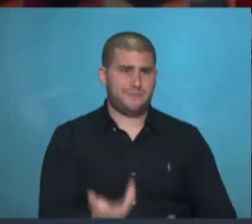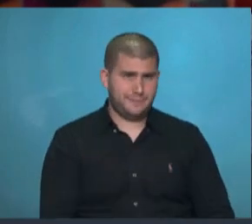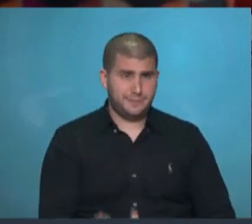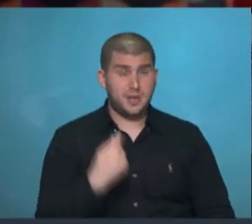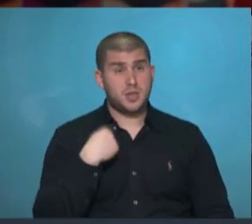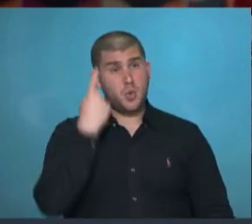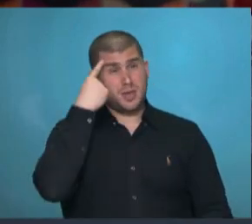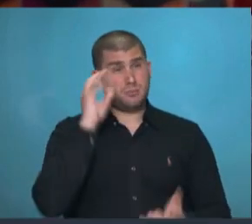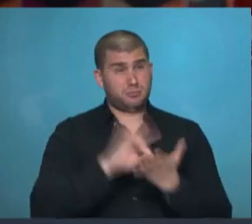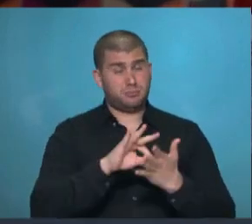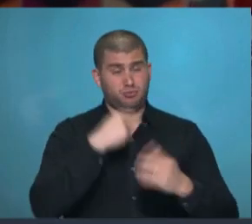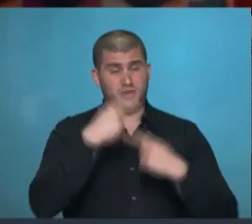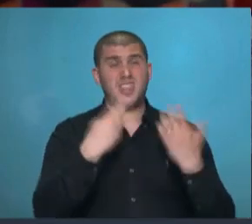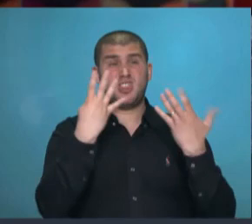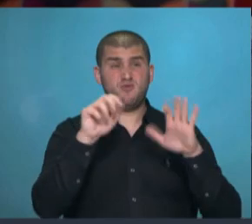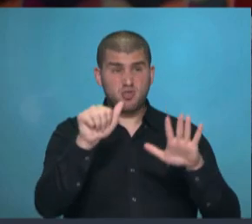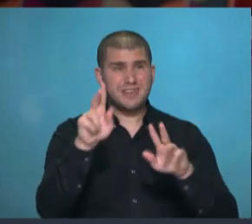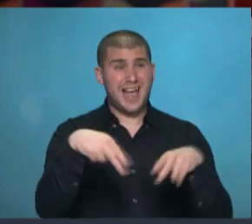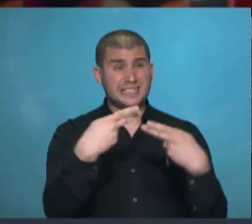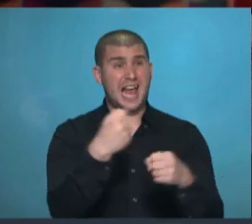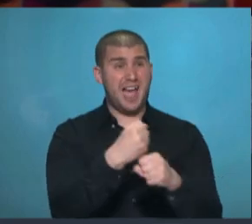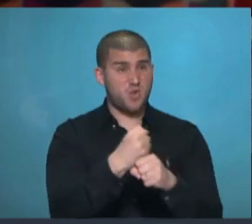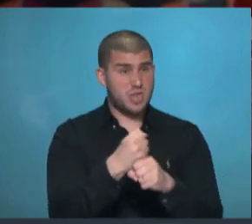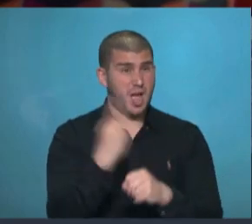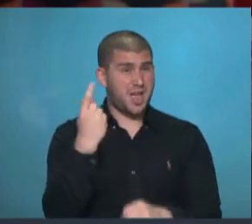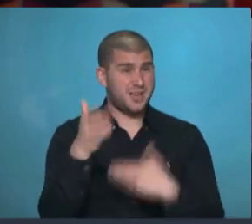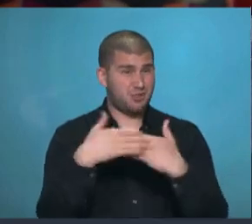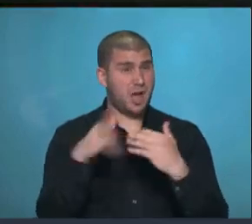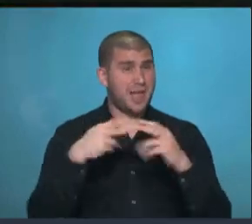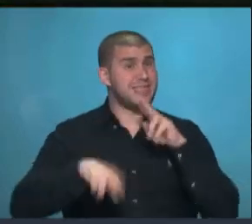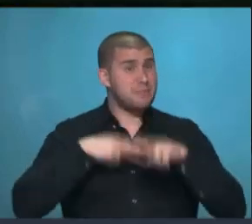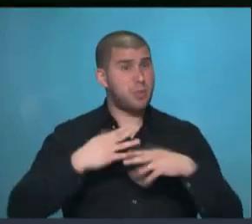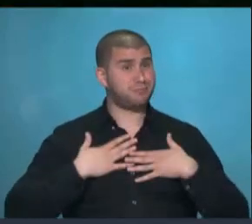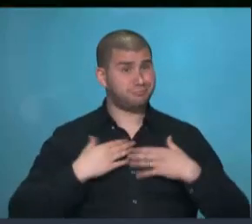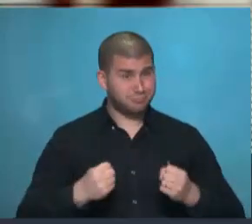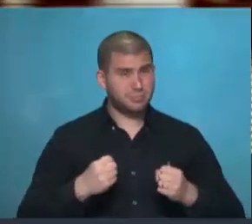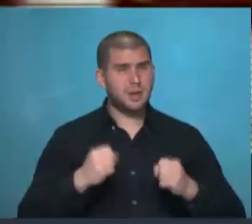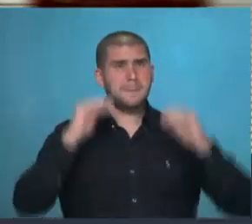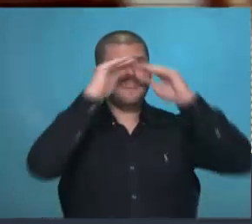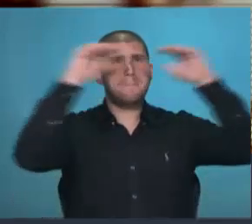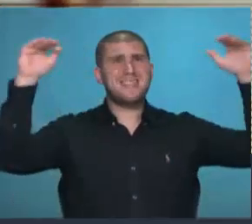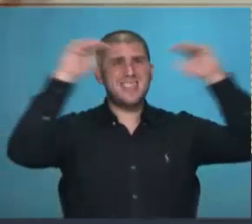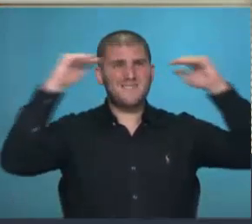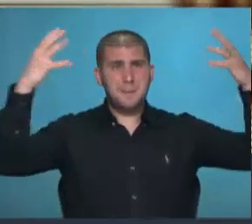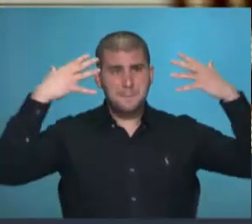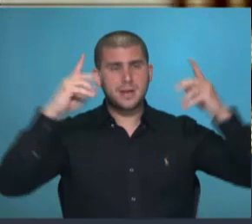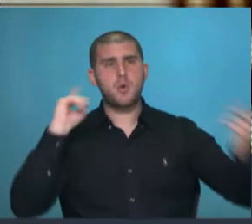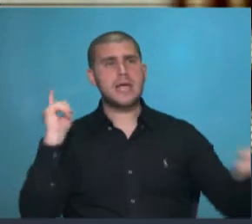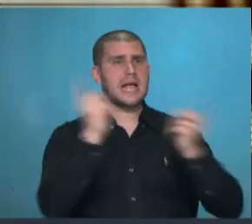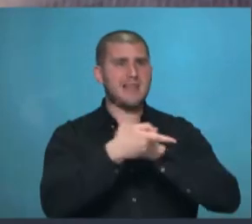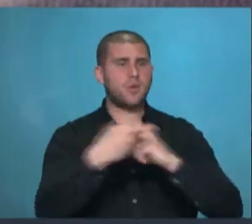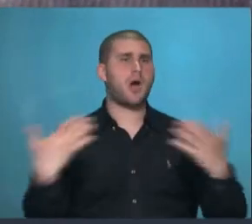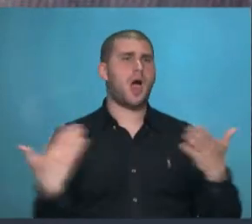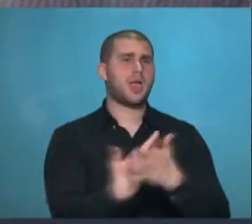יודע שב-96 היא חזרה לעבודה אחרי הטיפולים והכל. המדפים החליפו אותם, המדפים במדפים